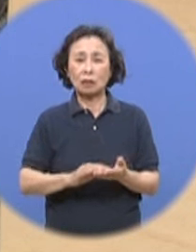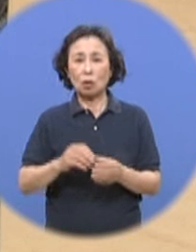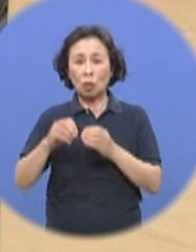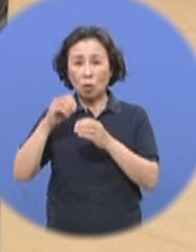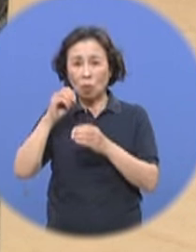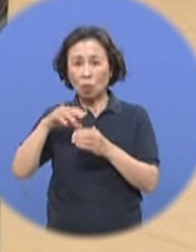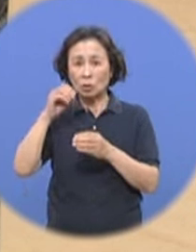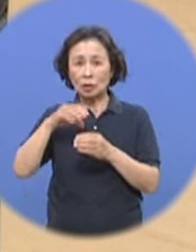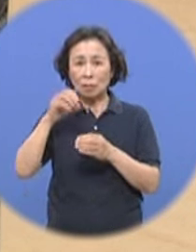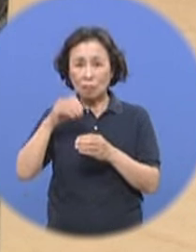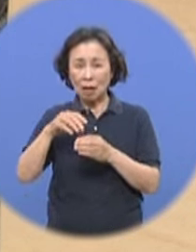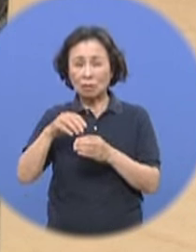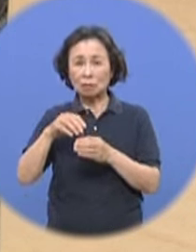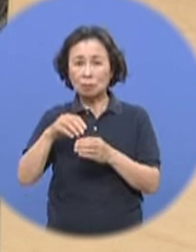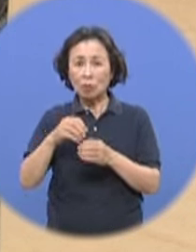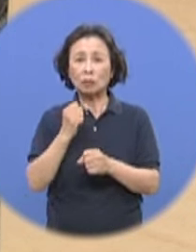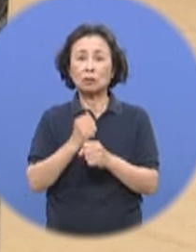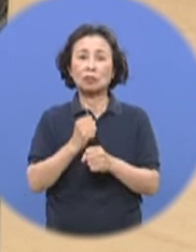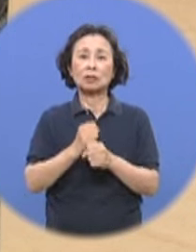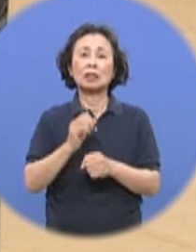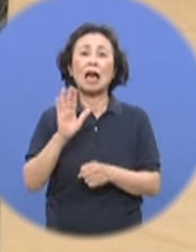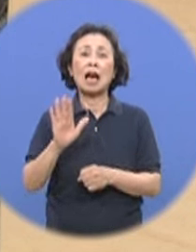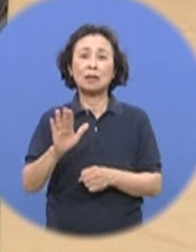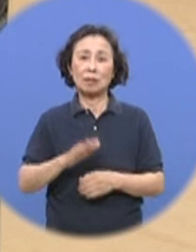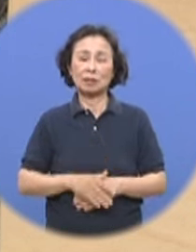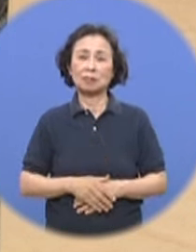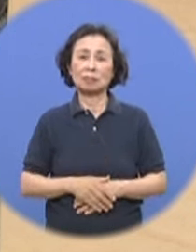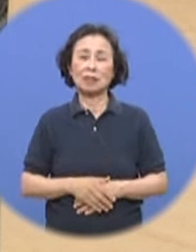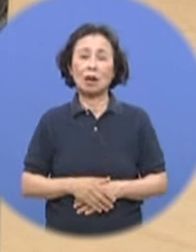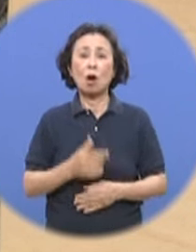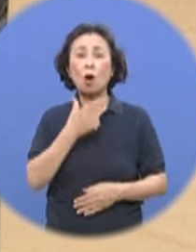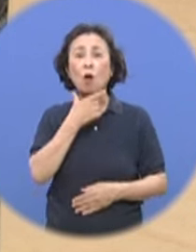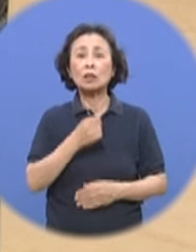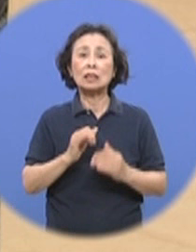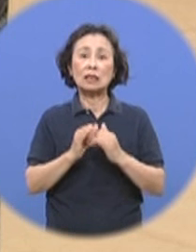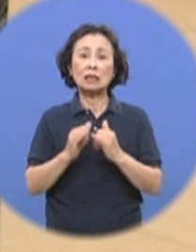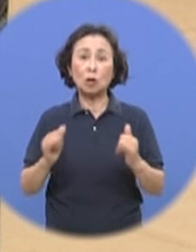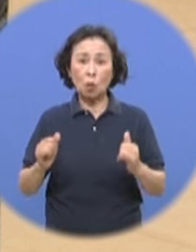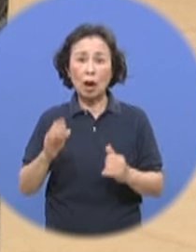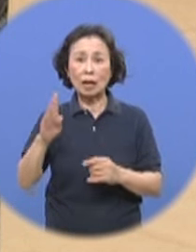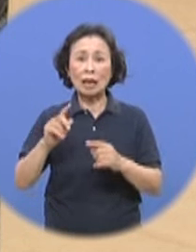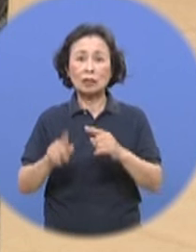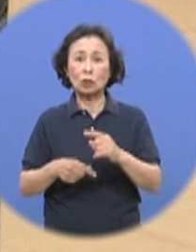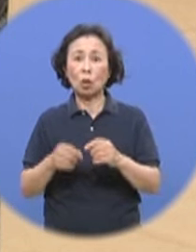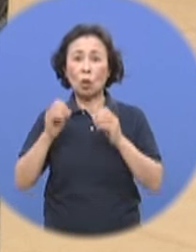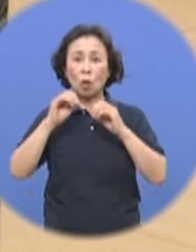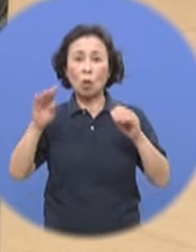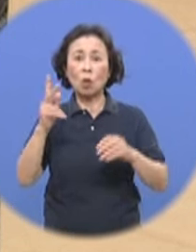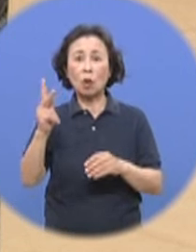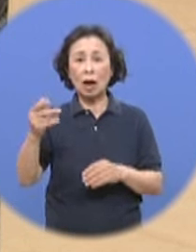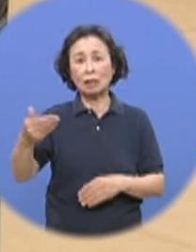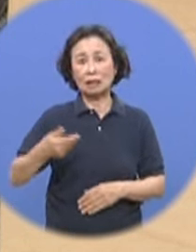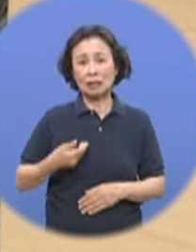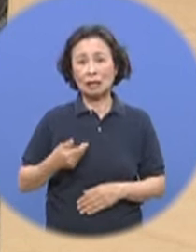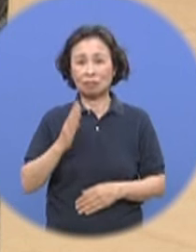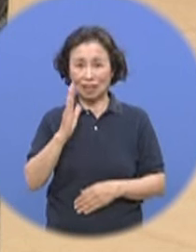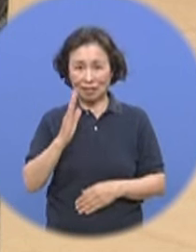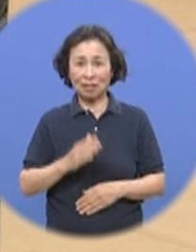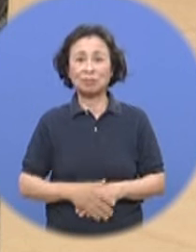県民の友も制作しています。ご希望の方は県庁広報課へお問い合わせください